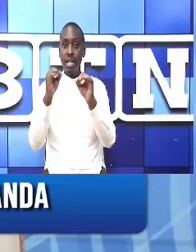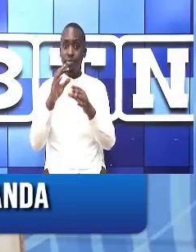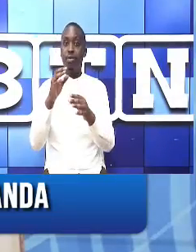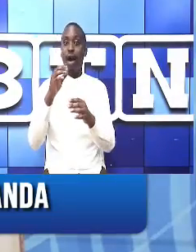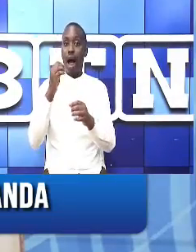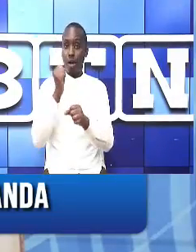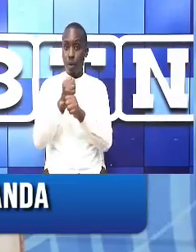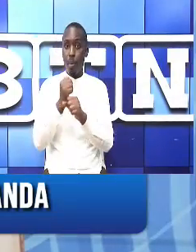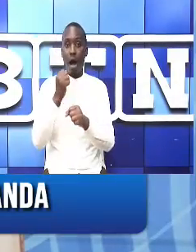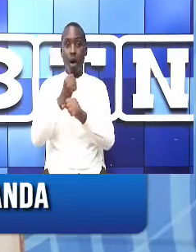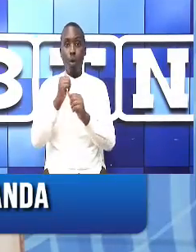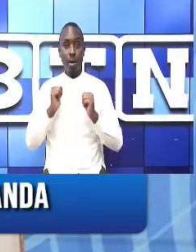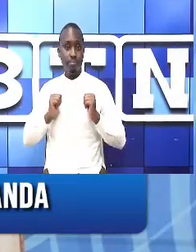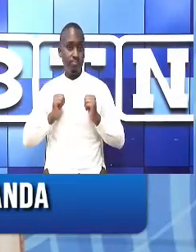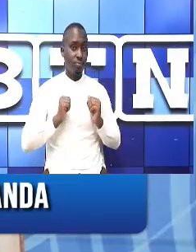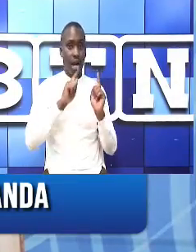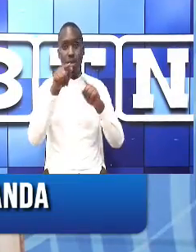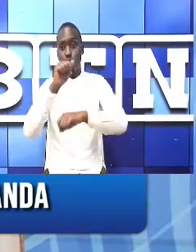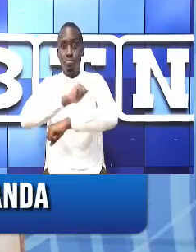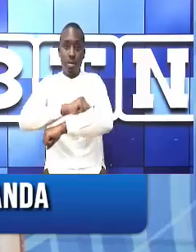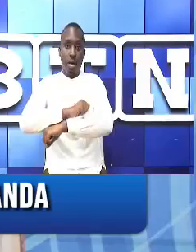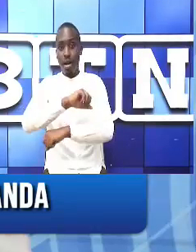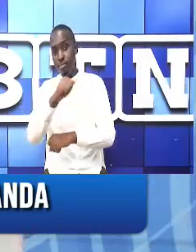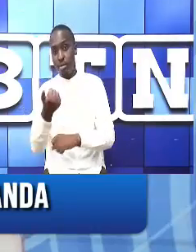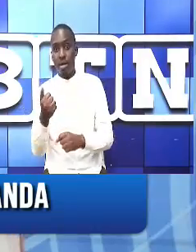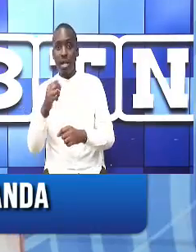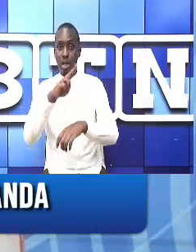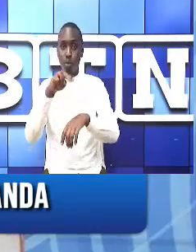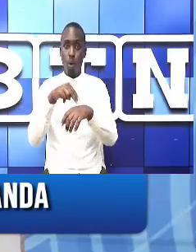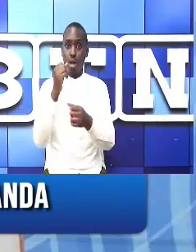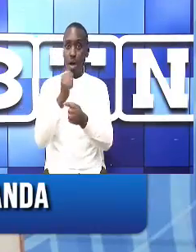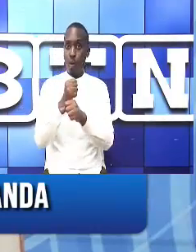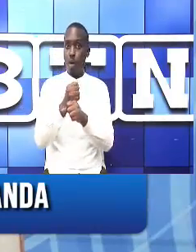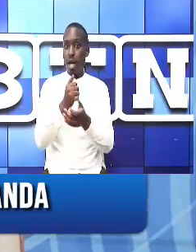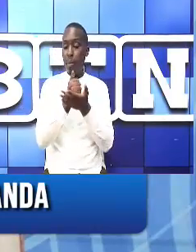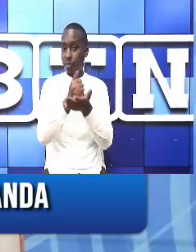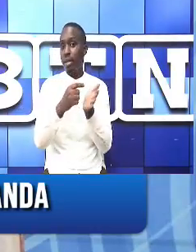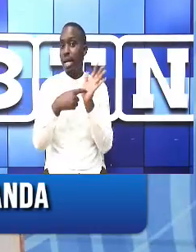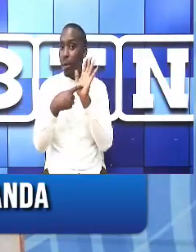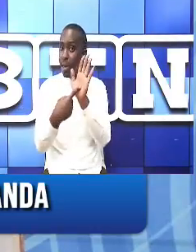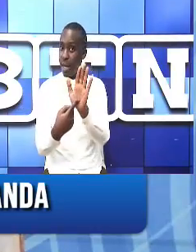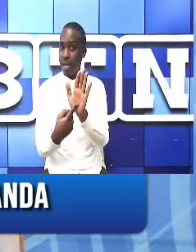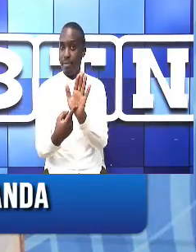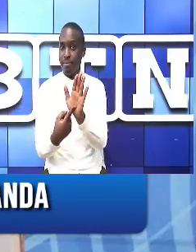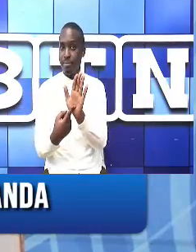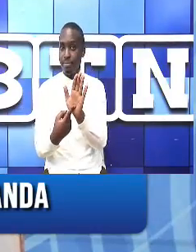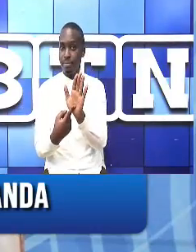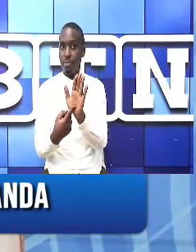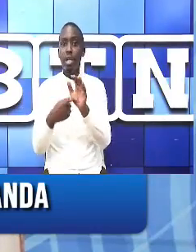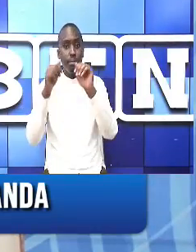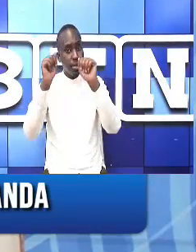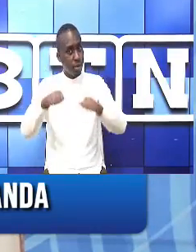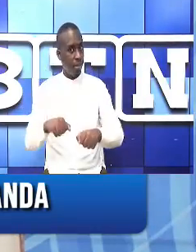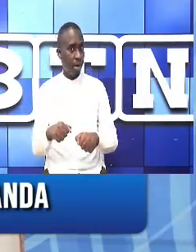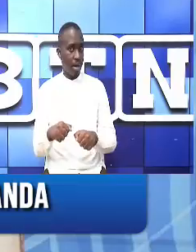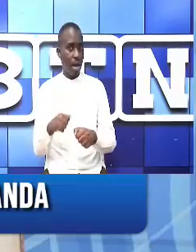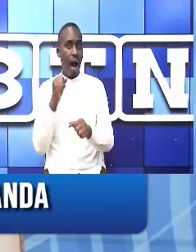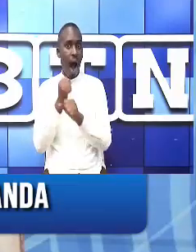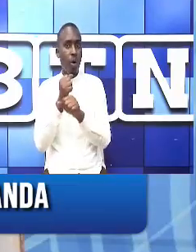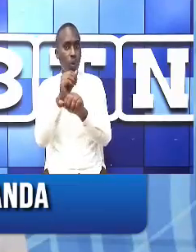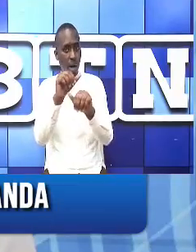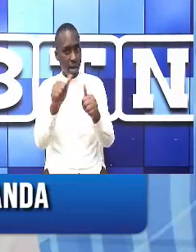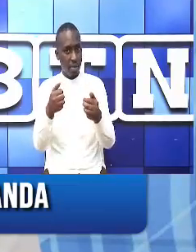ku bigo bitandukanye wenda ni doro yagiye ifasha kugira ngo ibereke ko bishoboka ko hakorwa